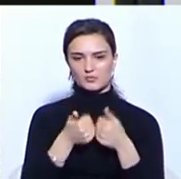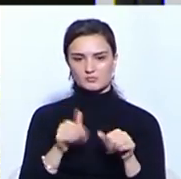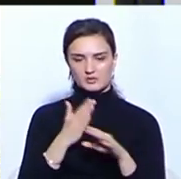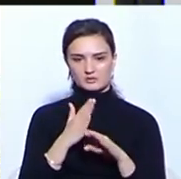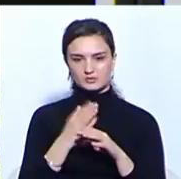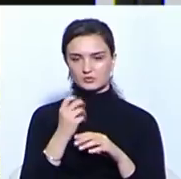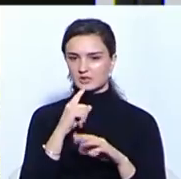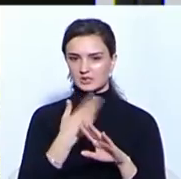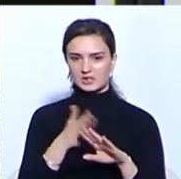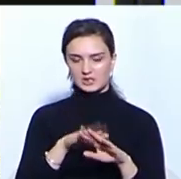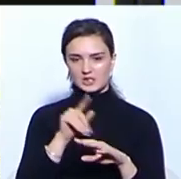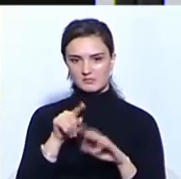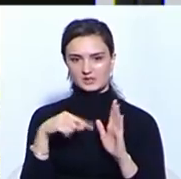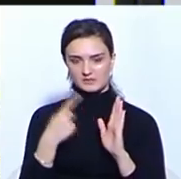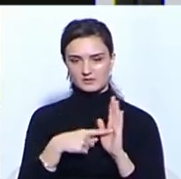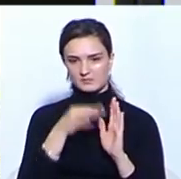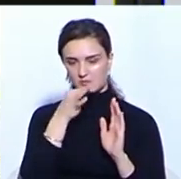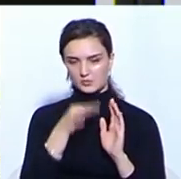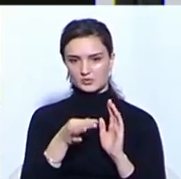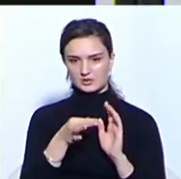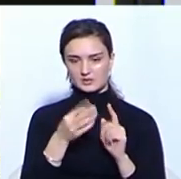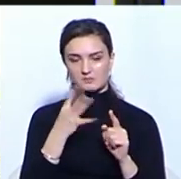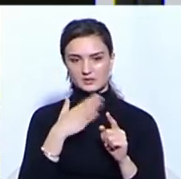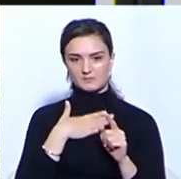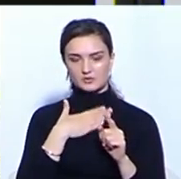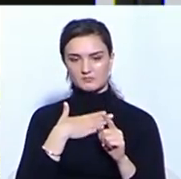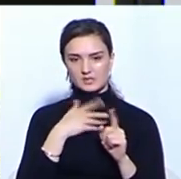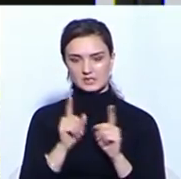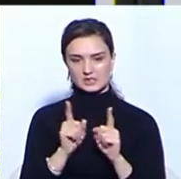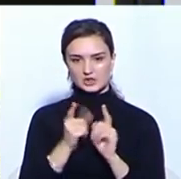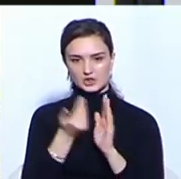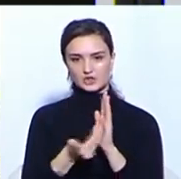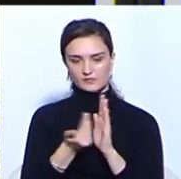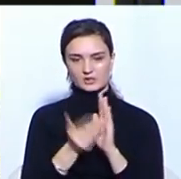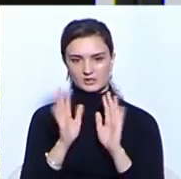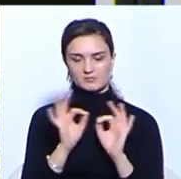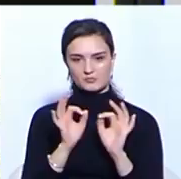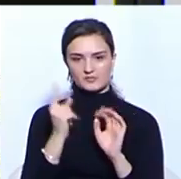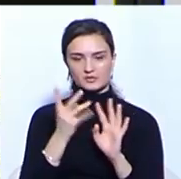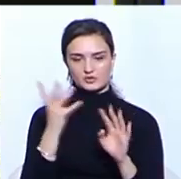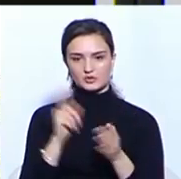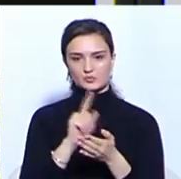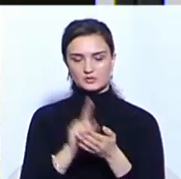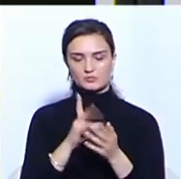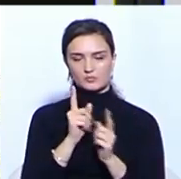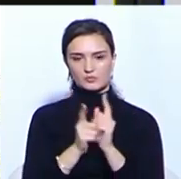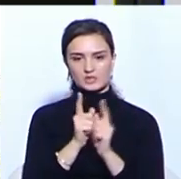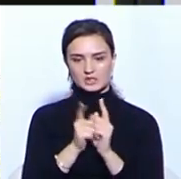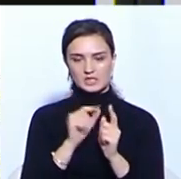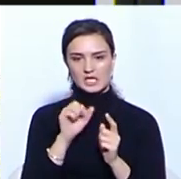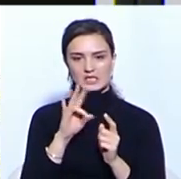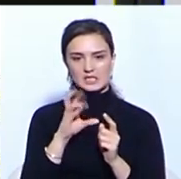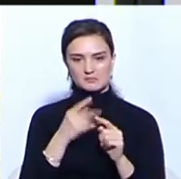არსებობს და ეს ცოტა ძნელია ამ კითხვაზე პასუხის გარჩევა. მაგრამ ჩემი ესეთი რჩევა იქნებოდა, რომ პირველ რიგში აუცილებლად უნდა მოწესრიგდეს ეს